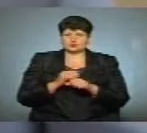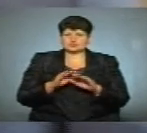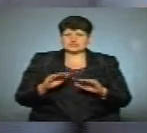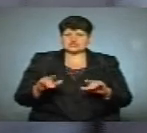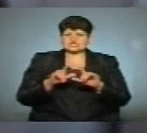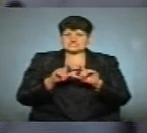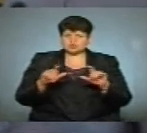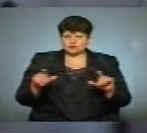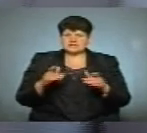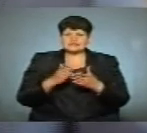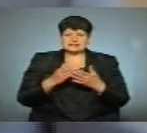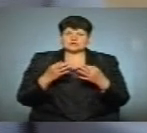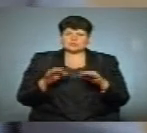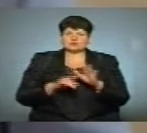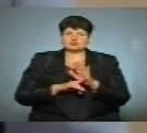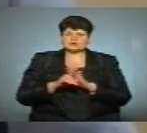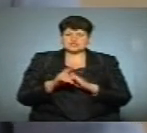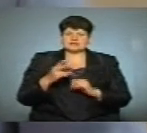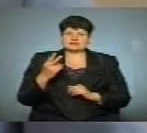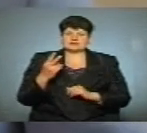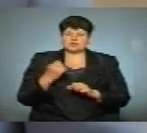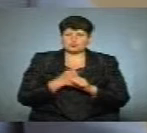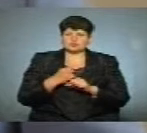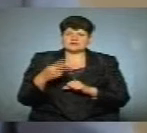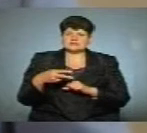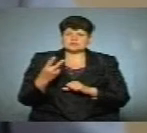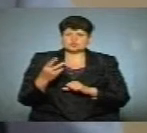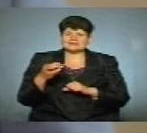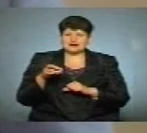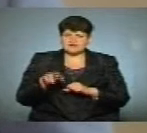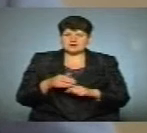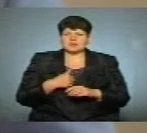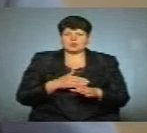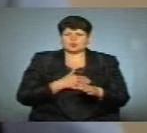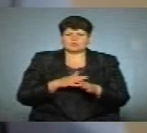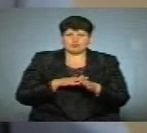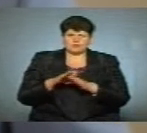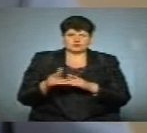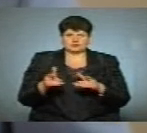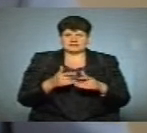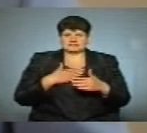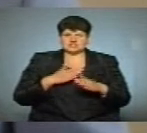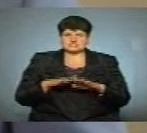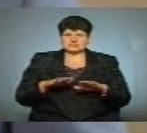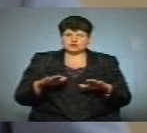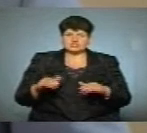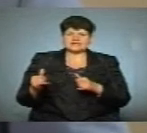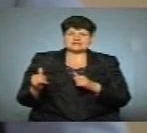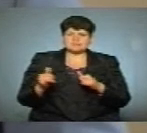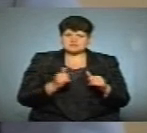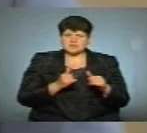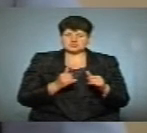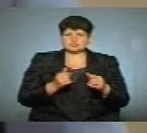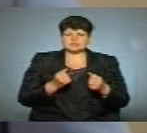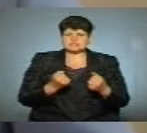садочків. Є дозвіл розпочати роботу з 22 травня, але ми хочемо повністю підготувати наші садочки, тобто забезпечити